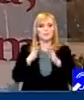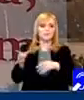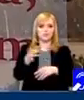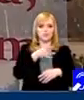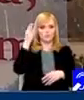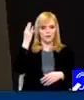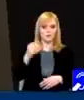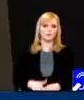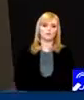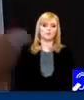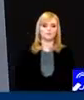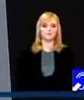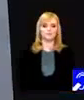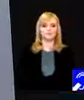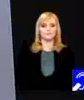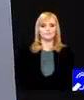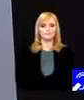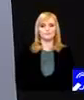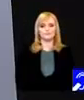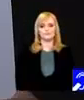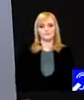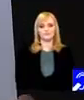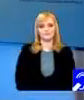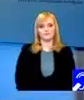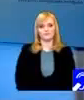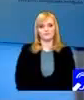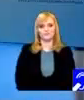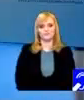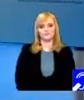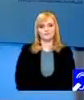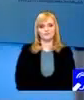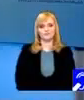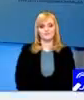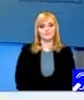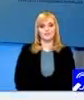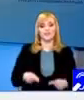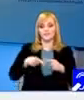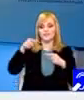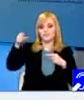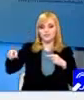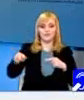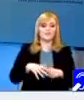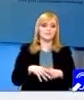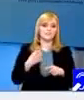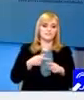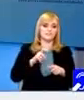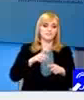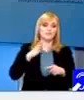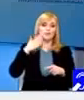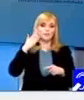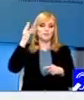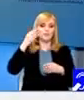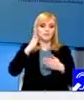Republica Moldova. Distanța dintre cele două maluri de Prut devine tot